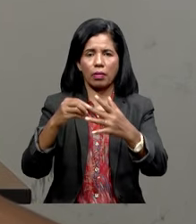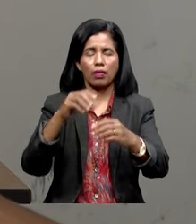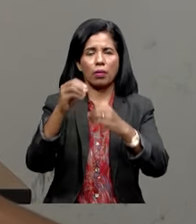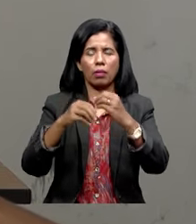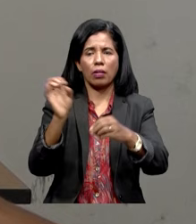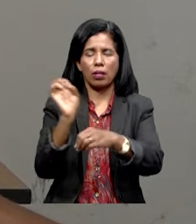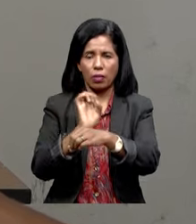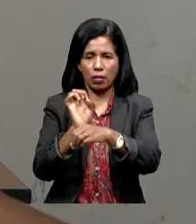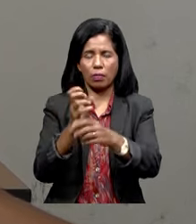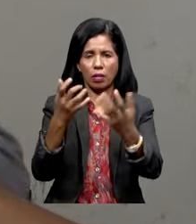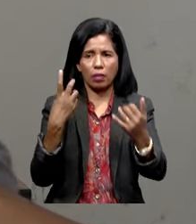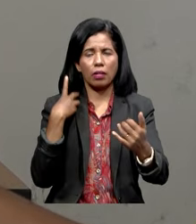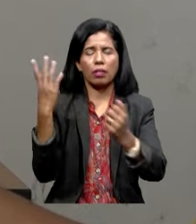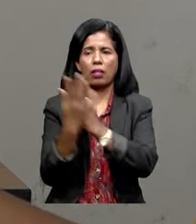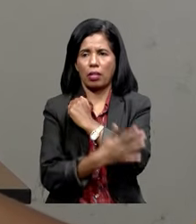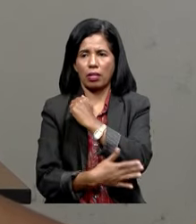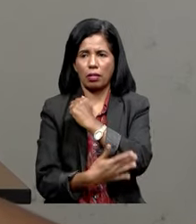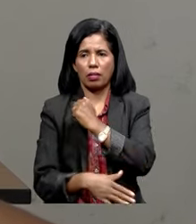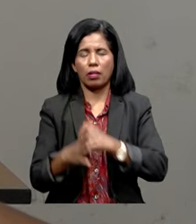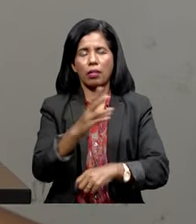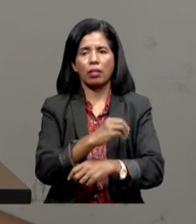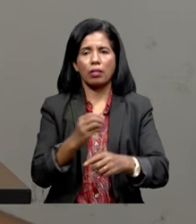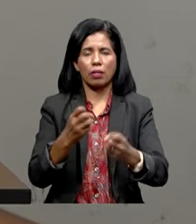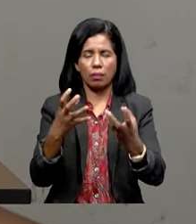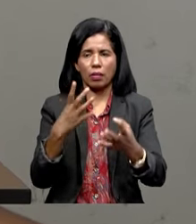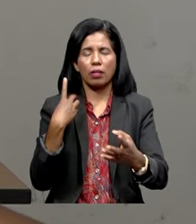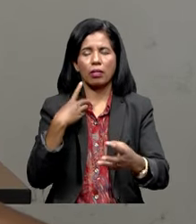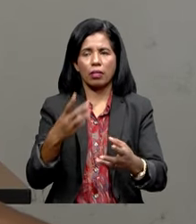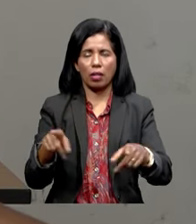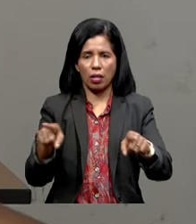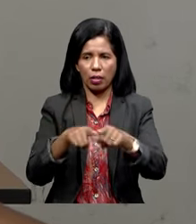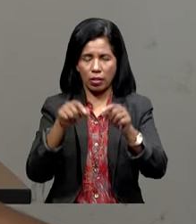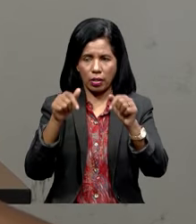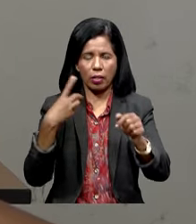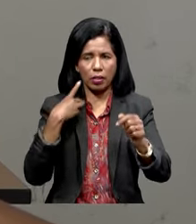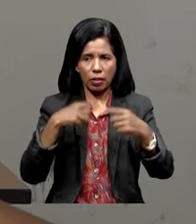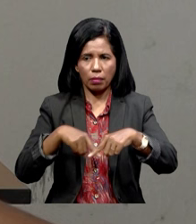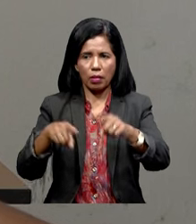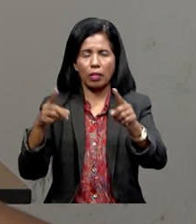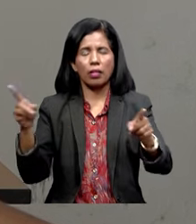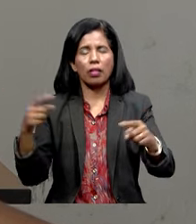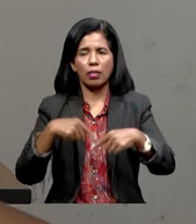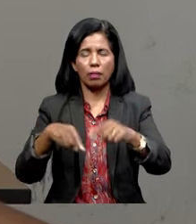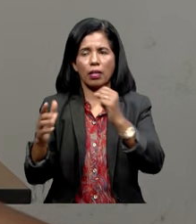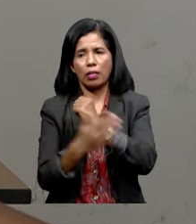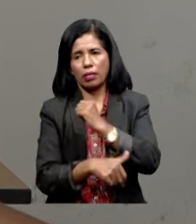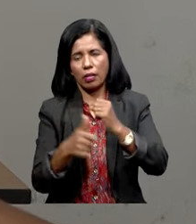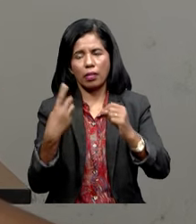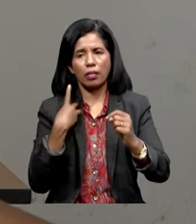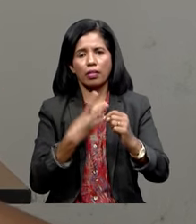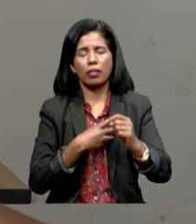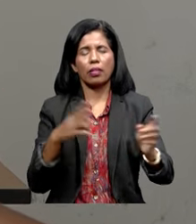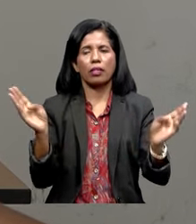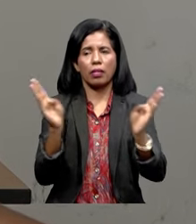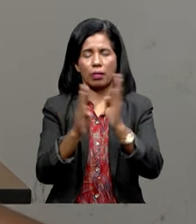ini ya nagor ita nasaun konsumidores murni hanesan nema kita bayar neba orsidet saya bah ita selesai